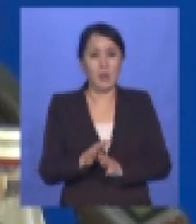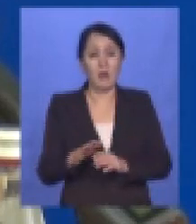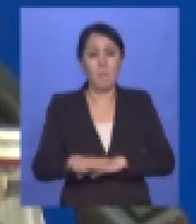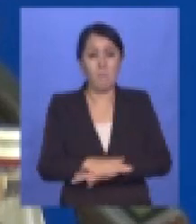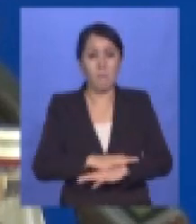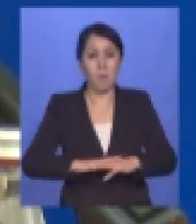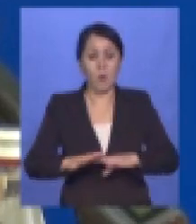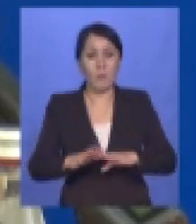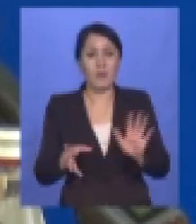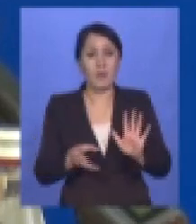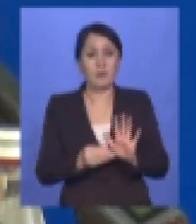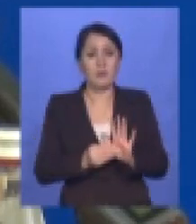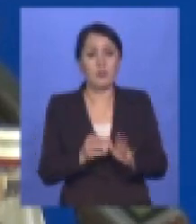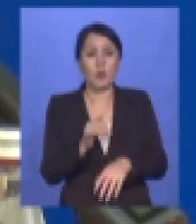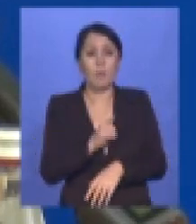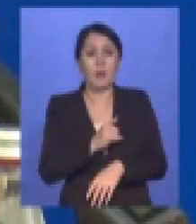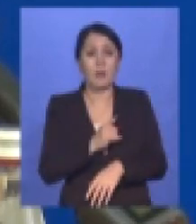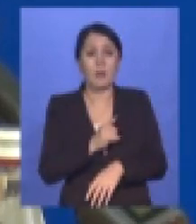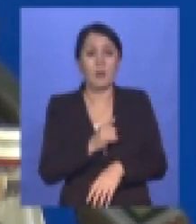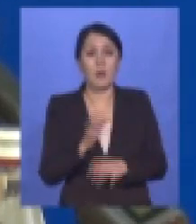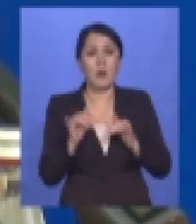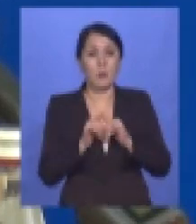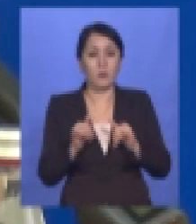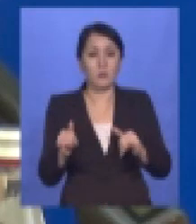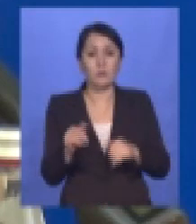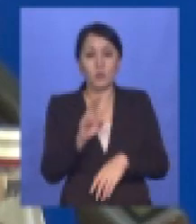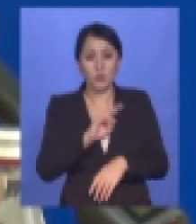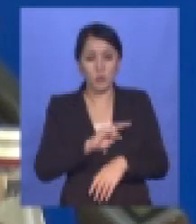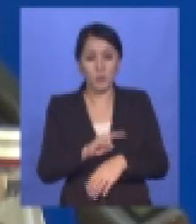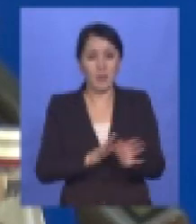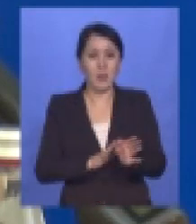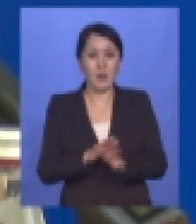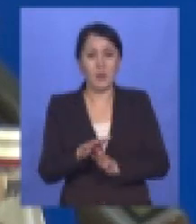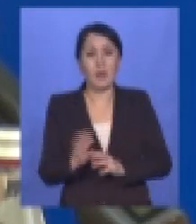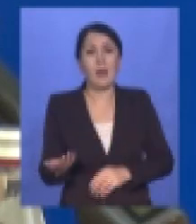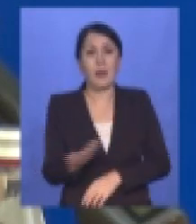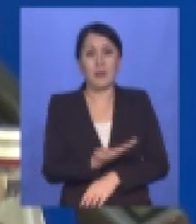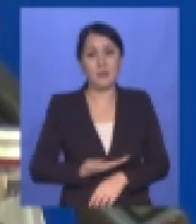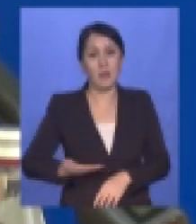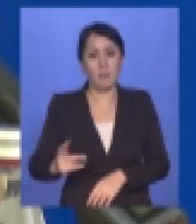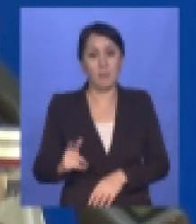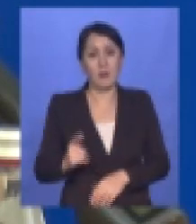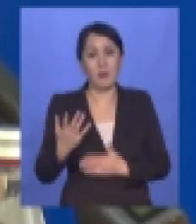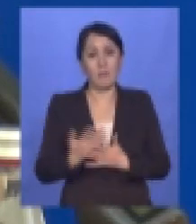қоғамда жемқорлыққа қарсы мәдениетті қалыптастыру бойынша жұмыстарды атқаруда сіздермен табысты өзара байланысқа сенім білдіремін.